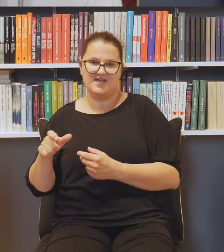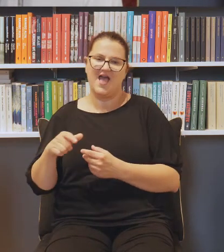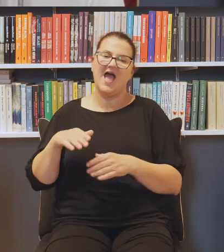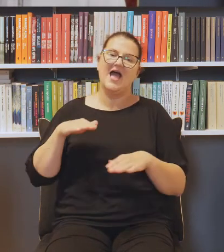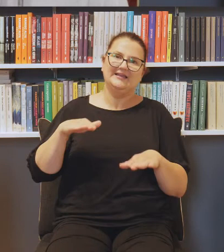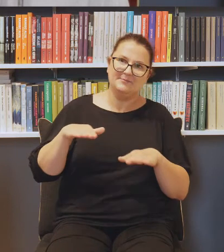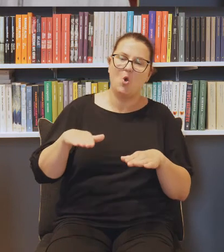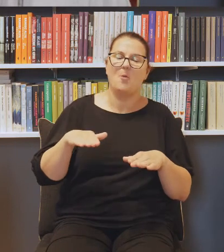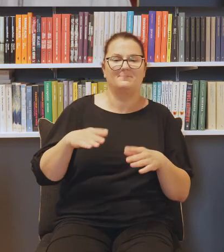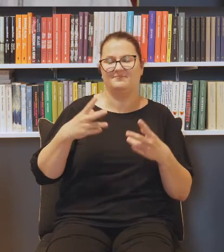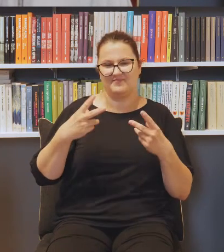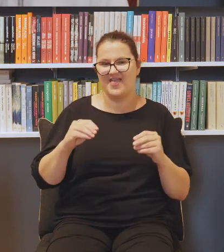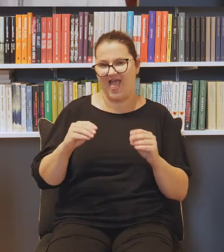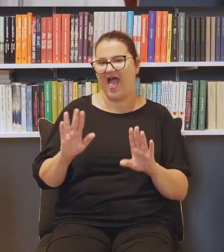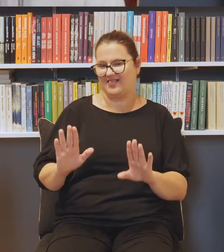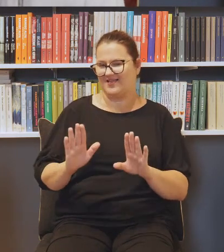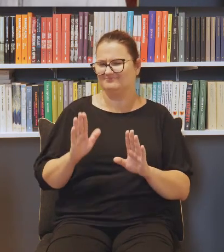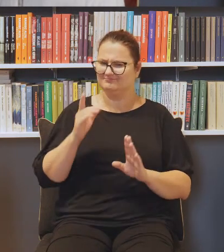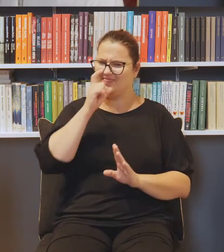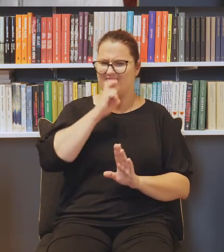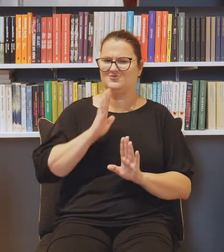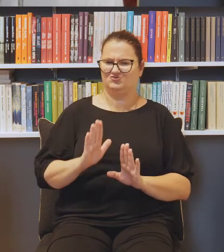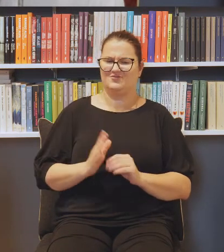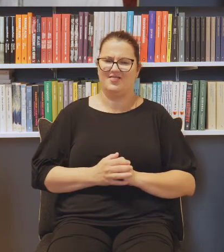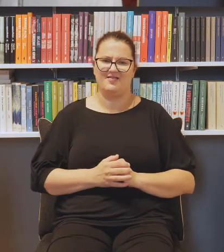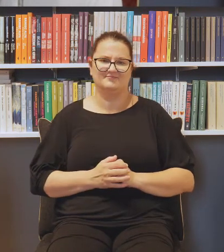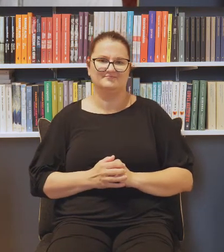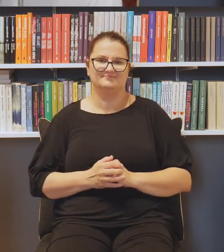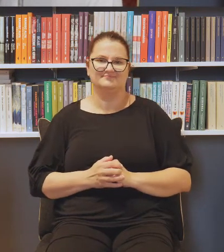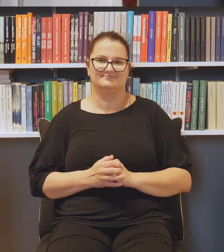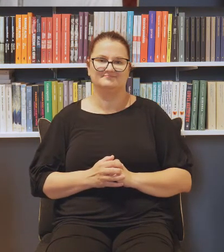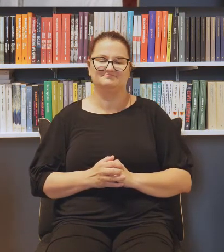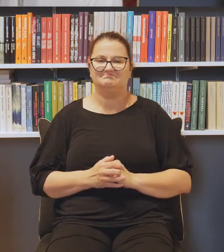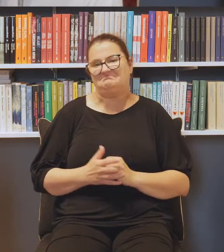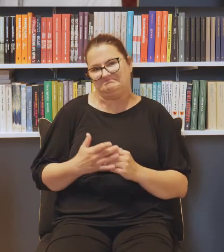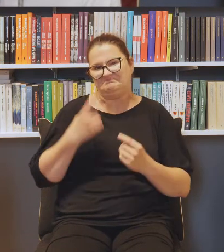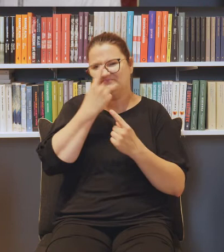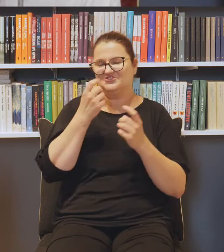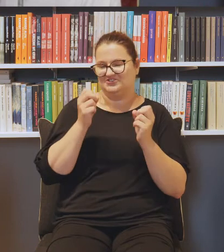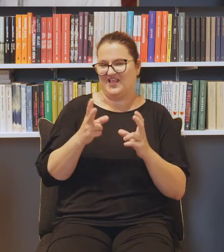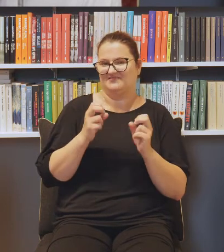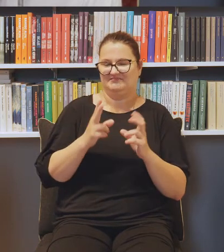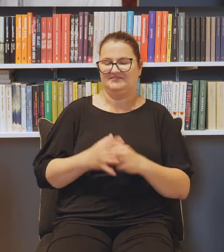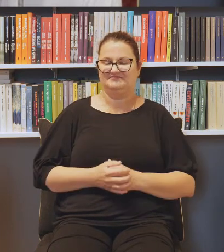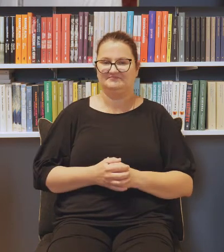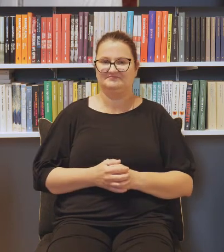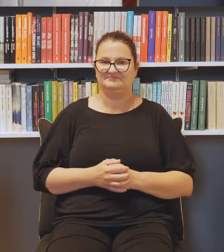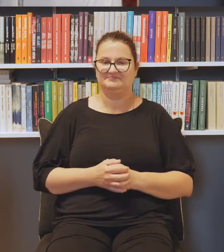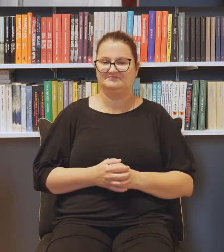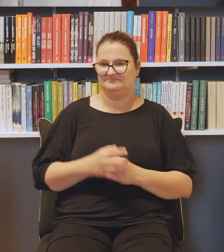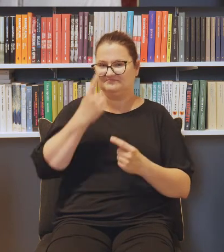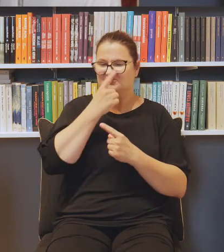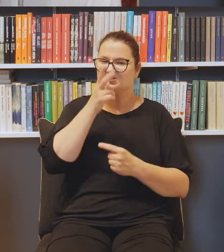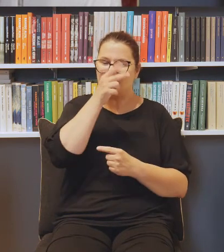hip-hop, ale da się, ale no coś jednak jest. Ale może tak, może już myślę,